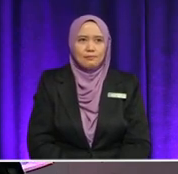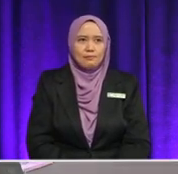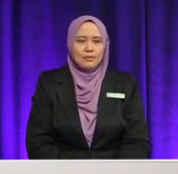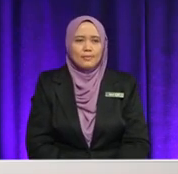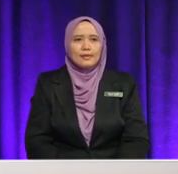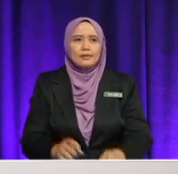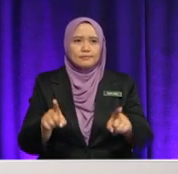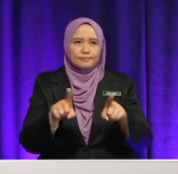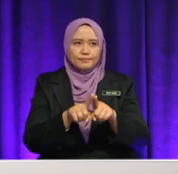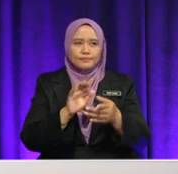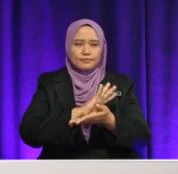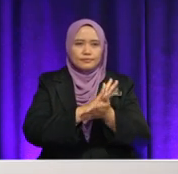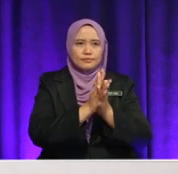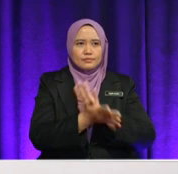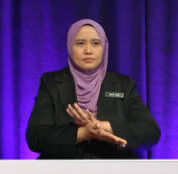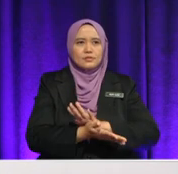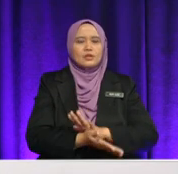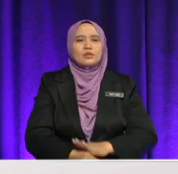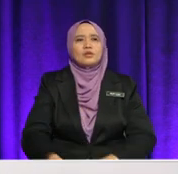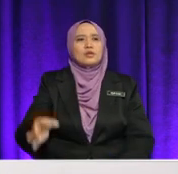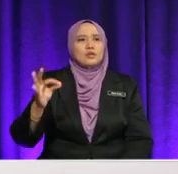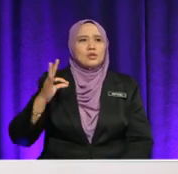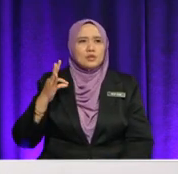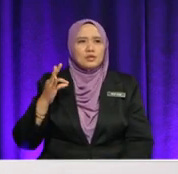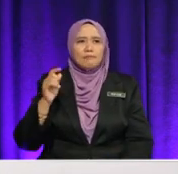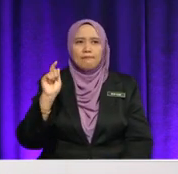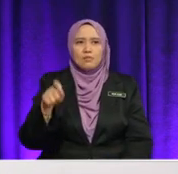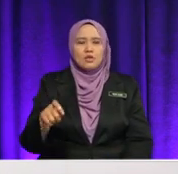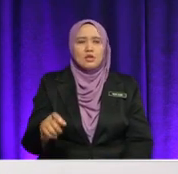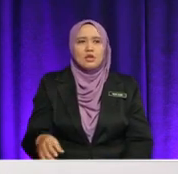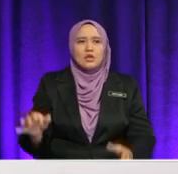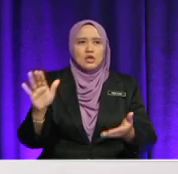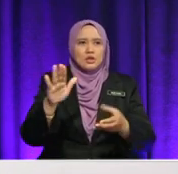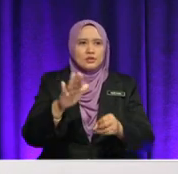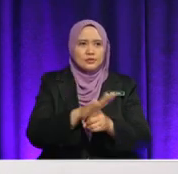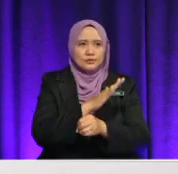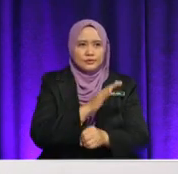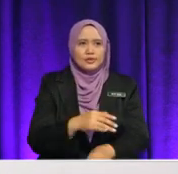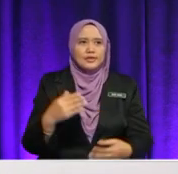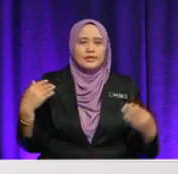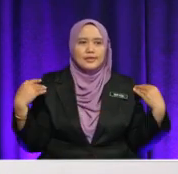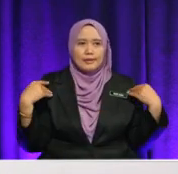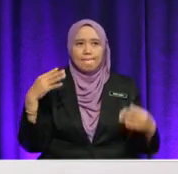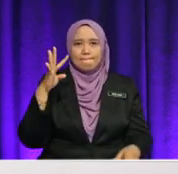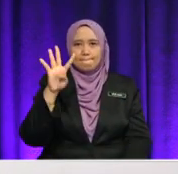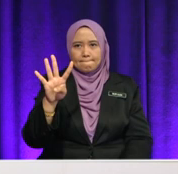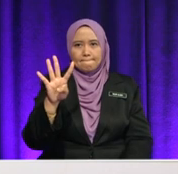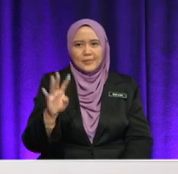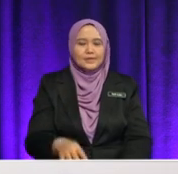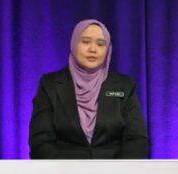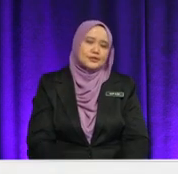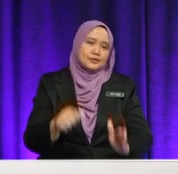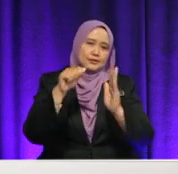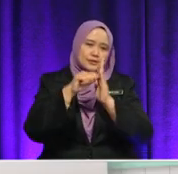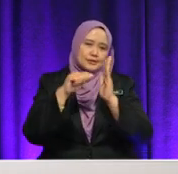syarat menjadi calon perlu cukup tetapi syarat menjadi calon lebih satu ya ada empat jadi perlu cukup 4 syarat menjadi